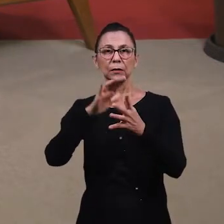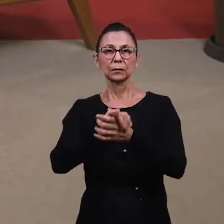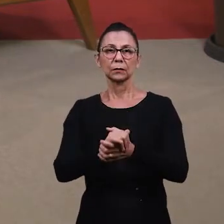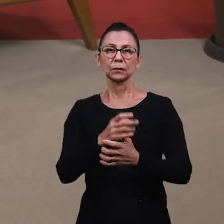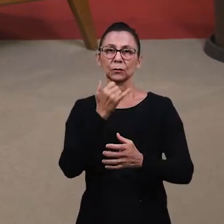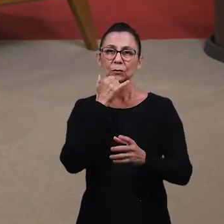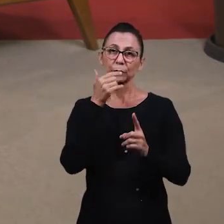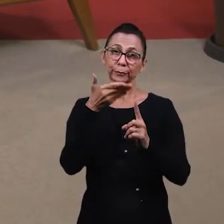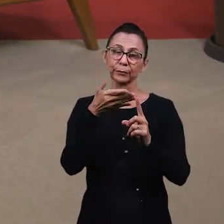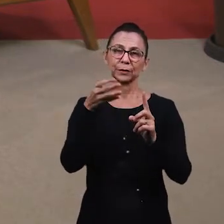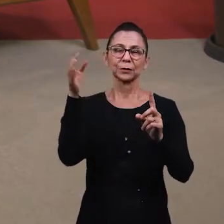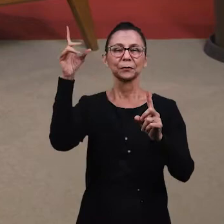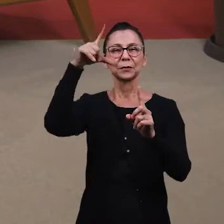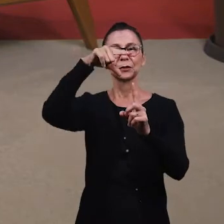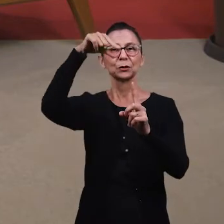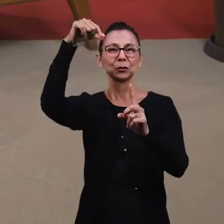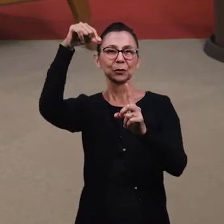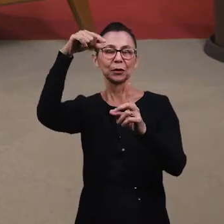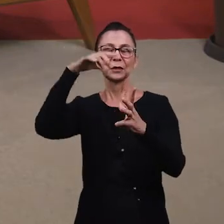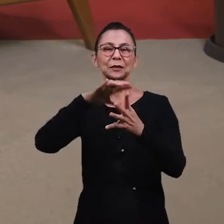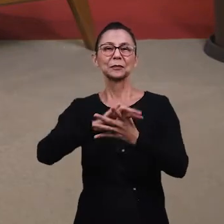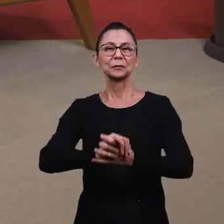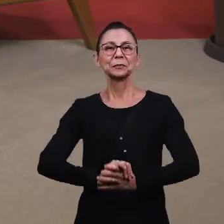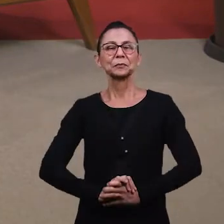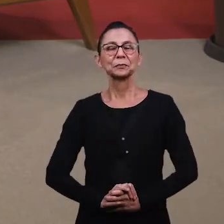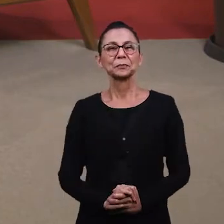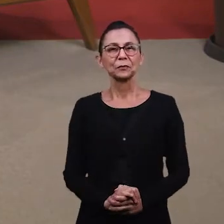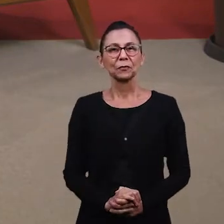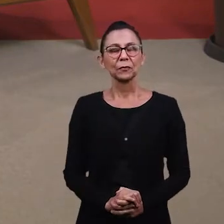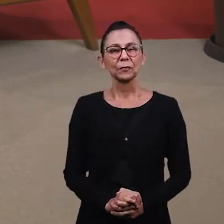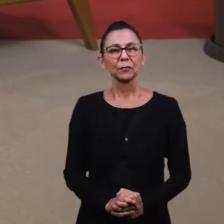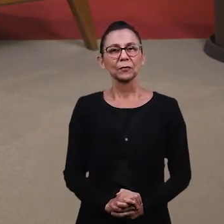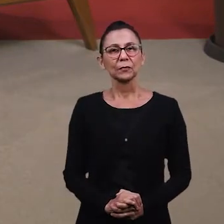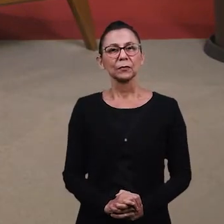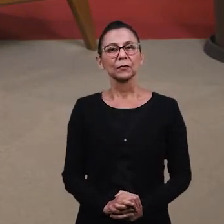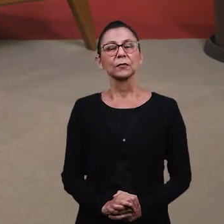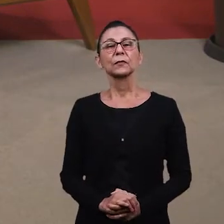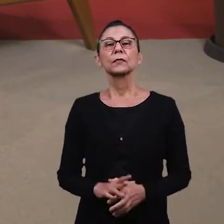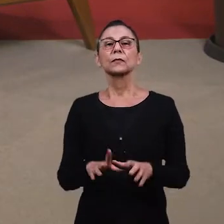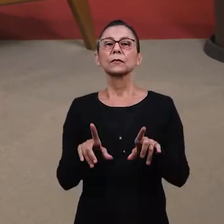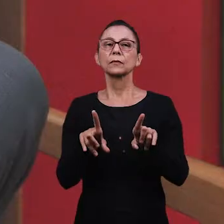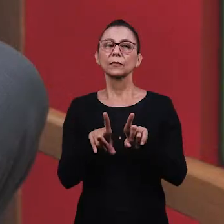a élu, choisi l'homme. Mais de la même manière,